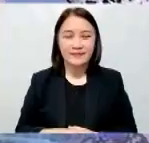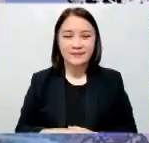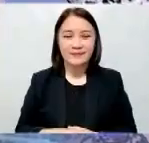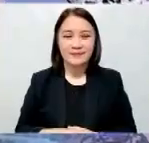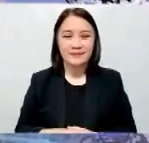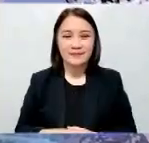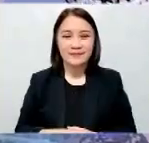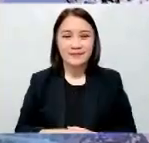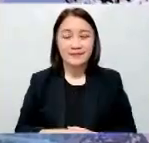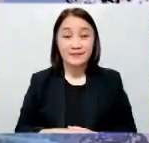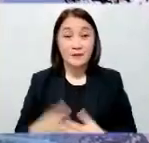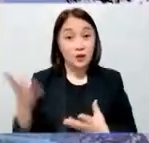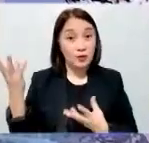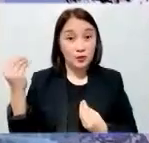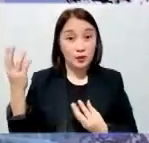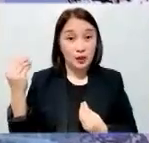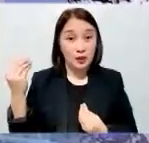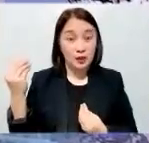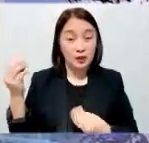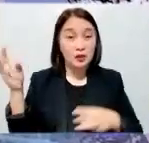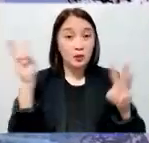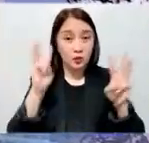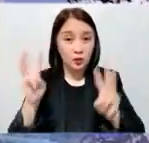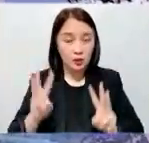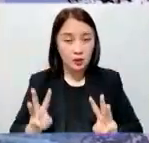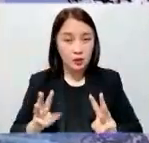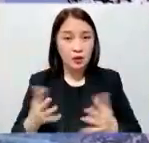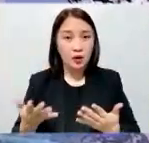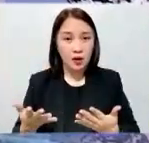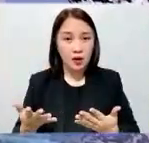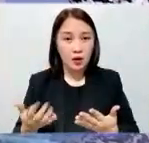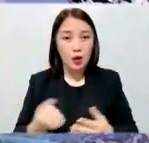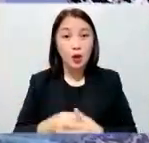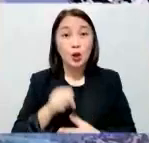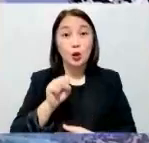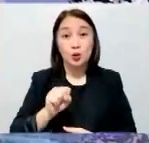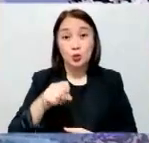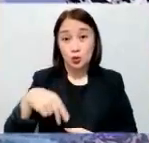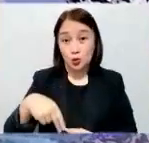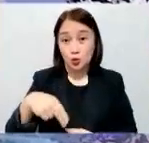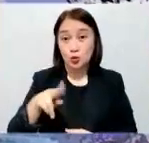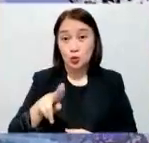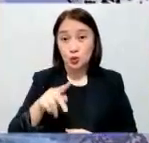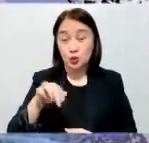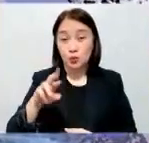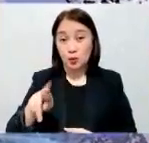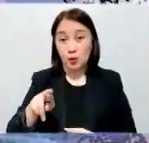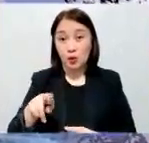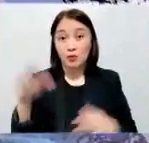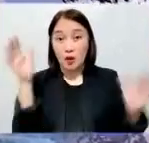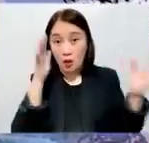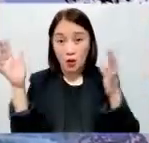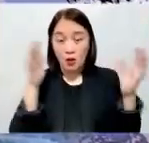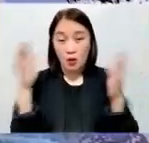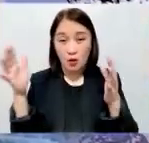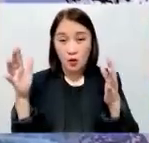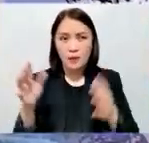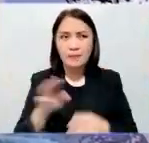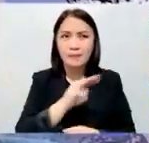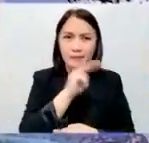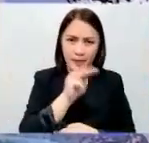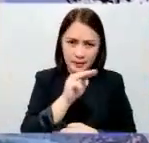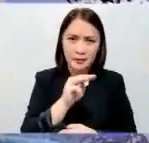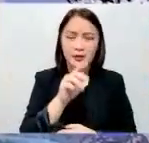Sa ulat panahon, posibleng maging super typhoon na ang bagyong Egay sa Lunes o sa Martes. Pero sa ngayon, malayo pa ito sa